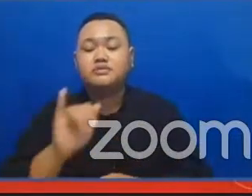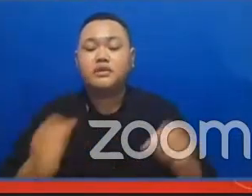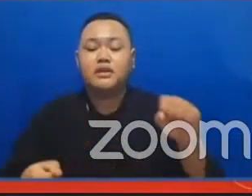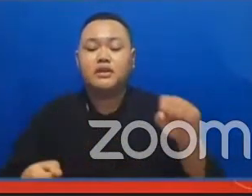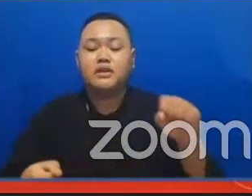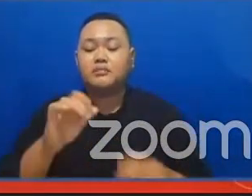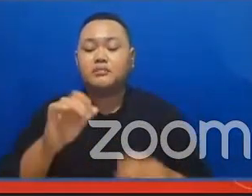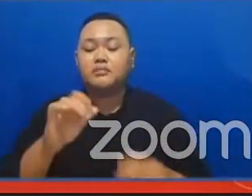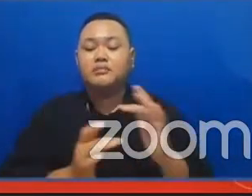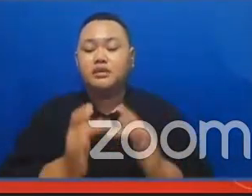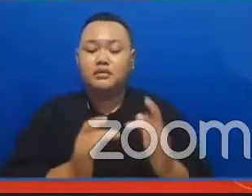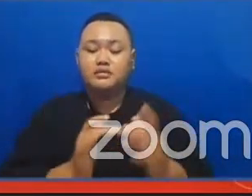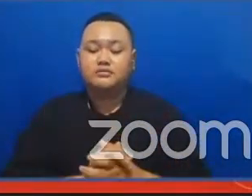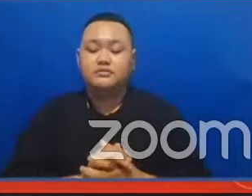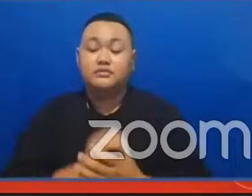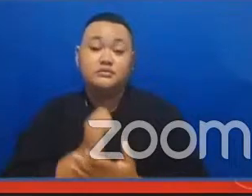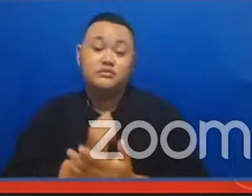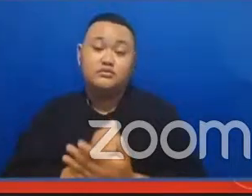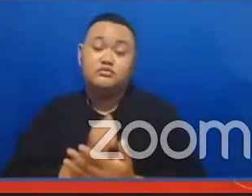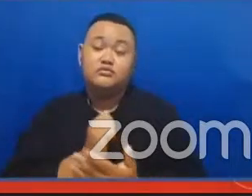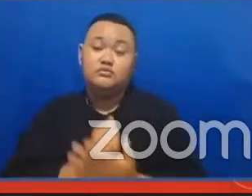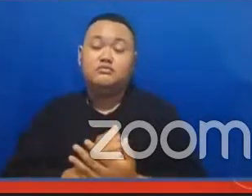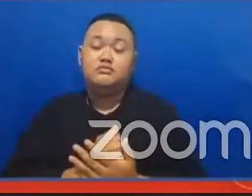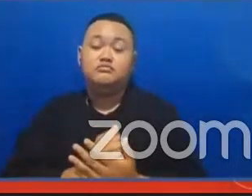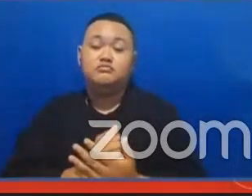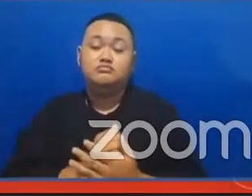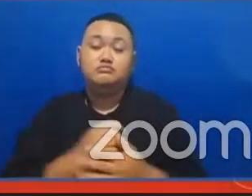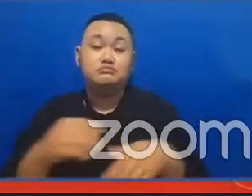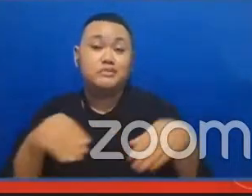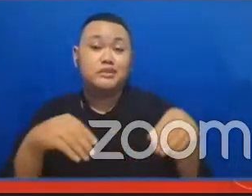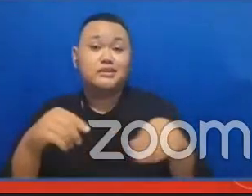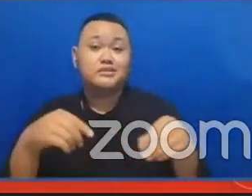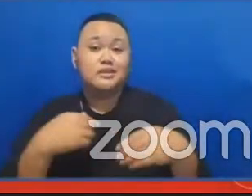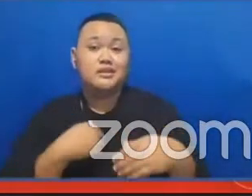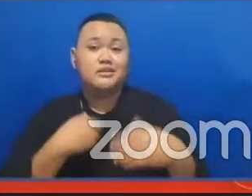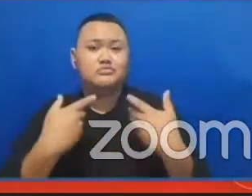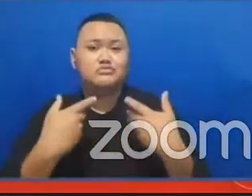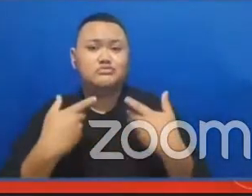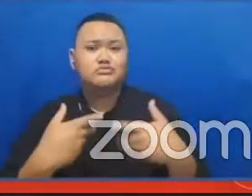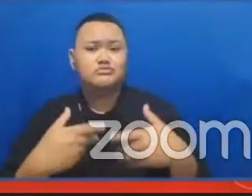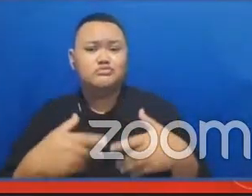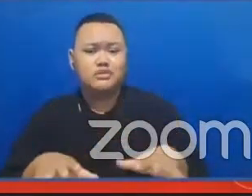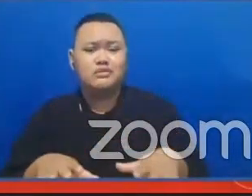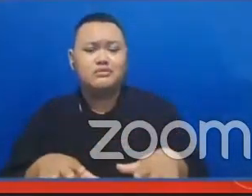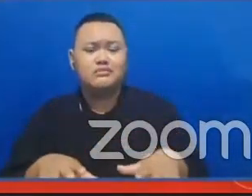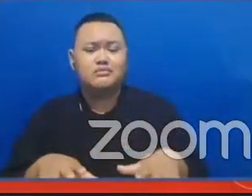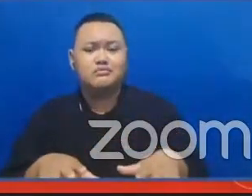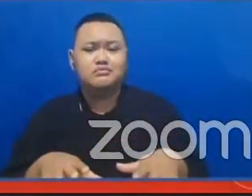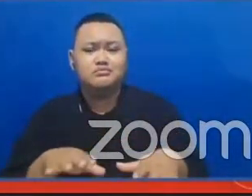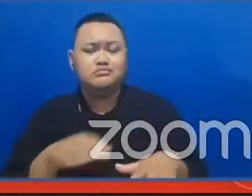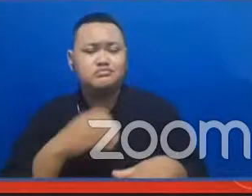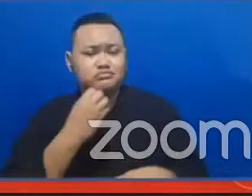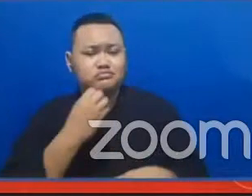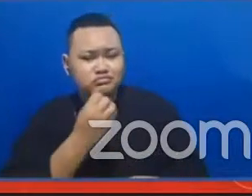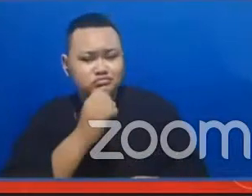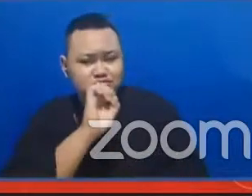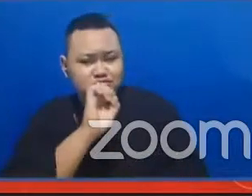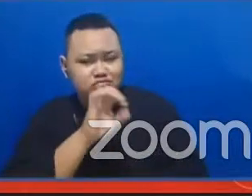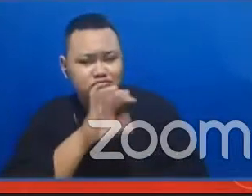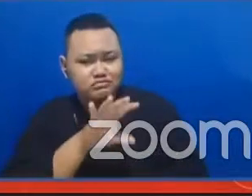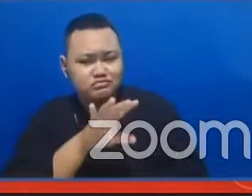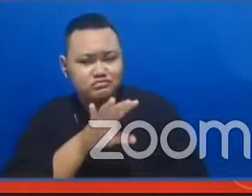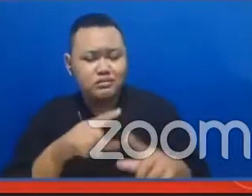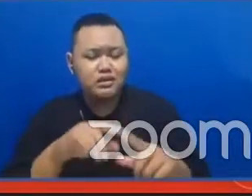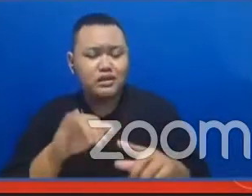saya tadi oleh Pak Ainun itu sudah banyak disampaikan. Ternyata beliau sudah memanfaatkan Lab Maya yang ada di portal